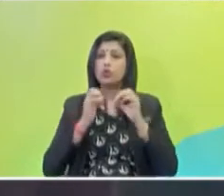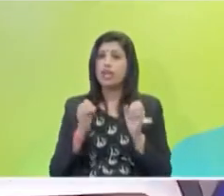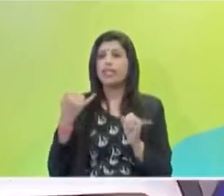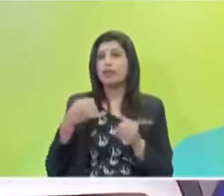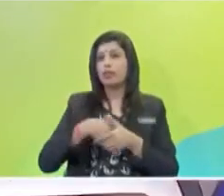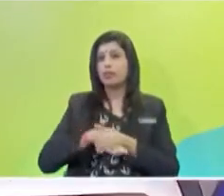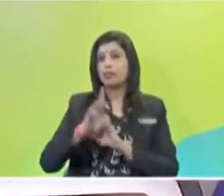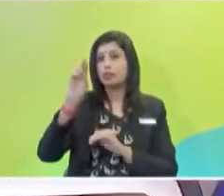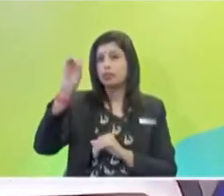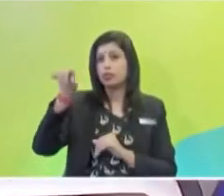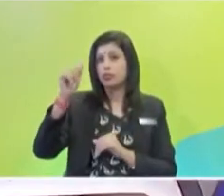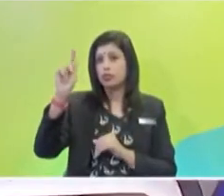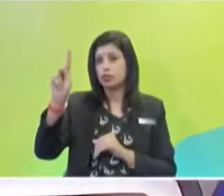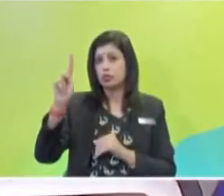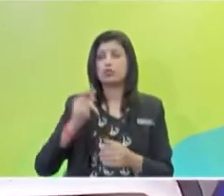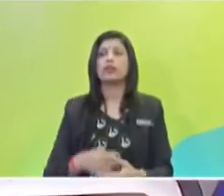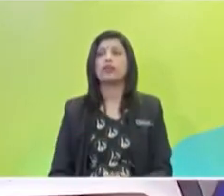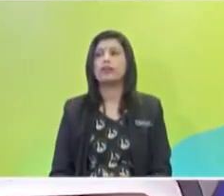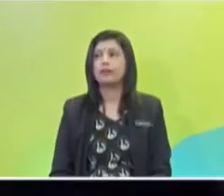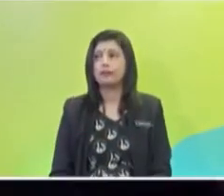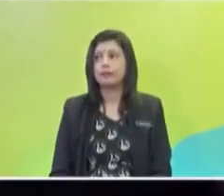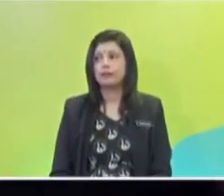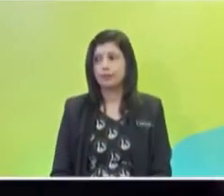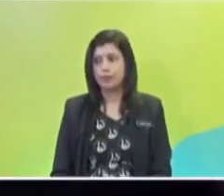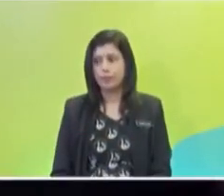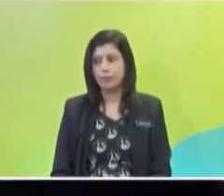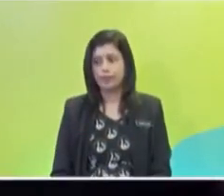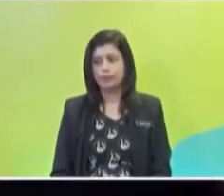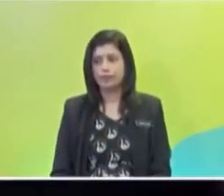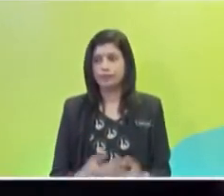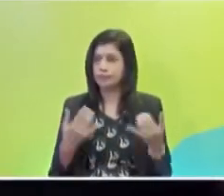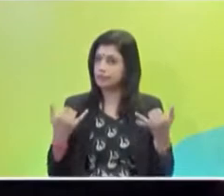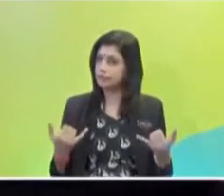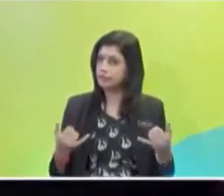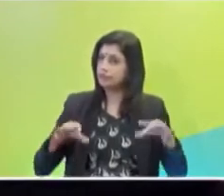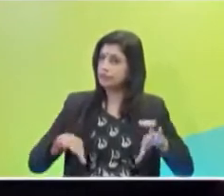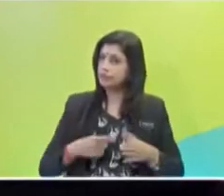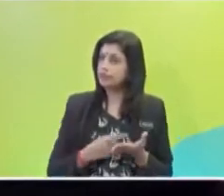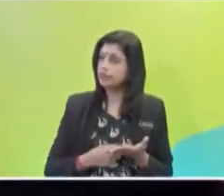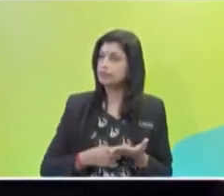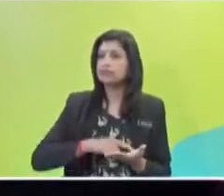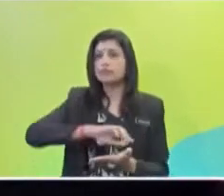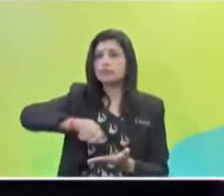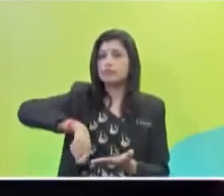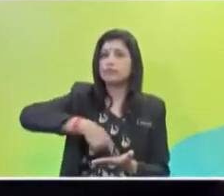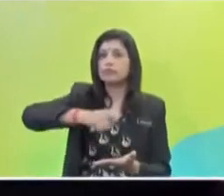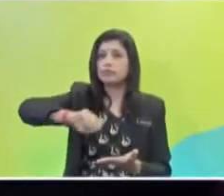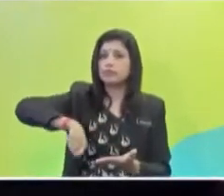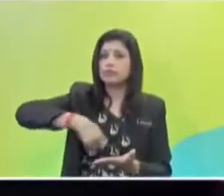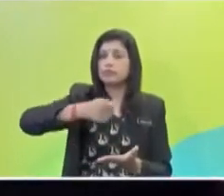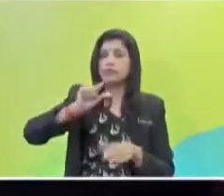semua jenis buah tadi. Okey. Dan sekarang kita akan gaulkan. Kita